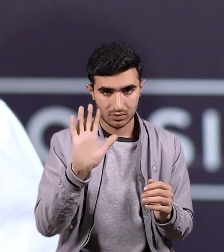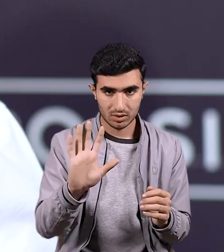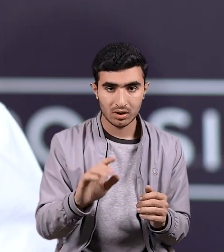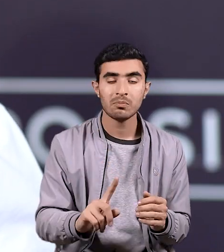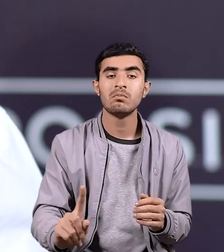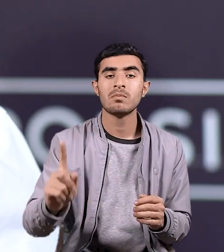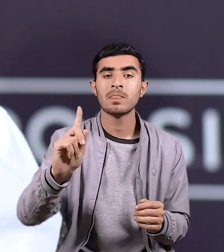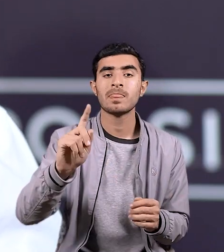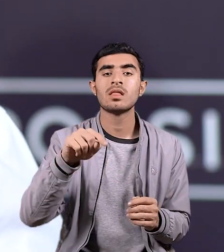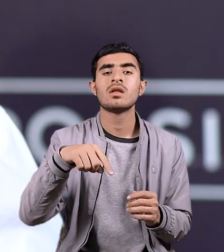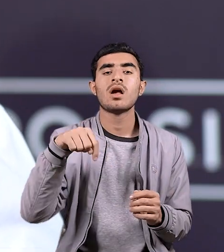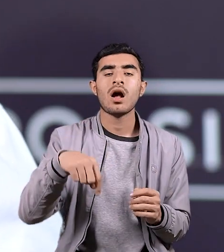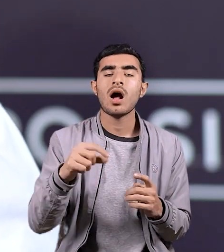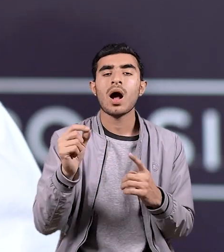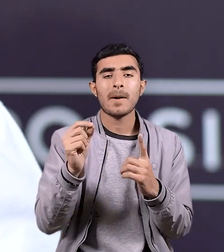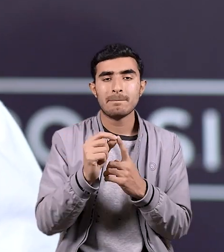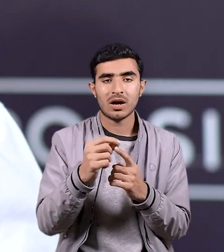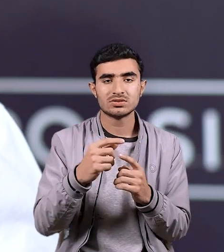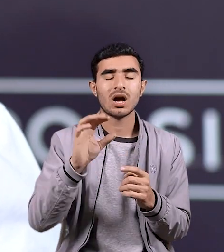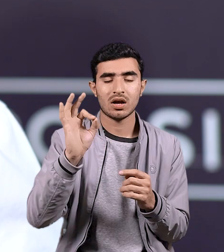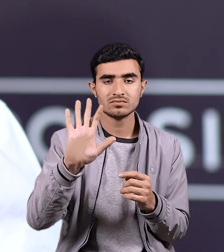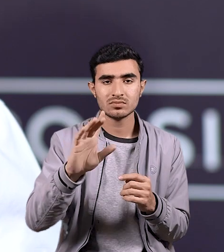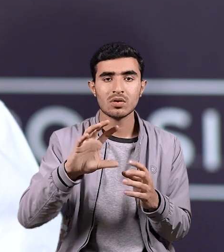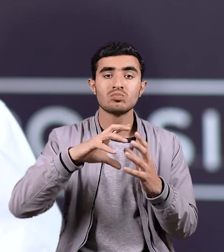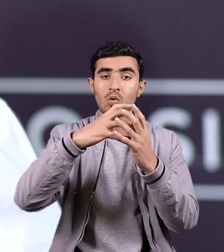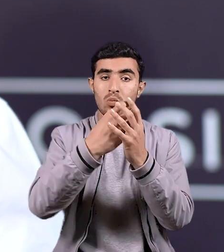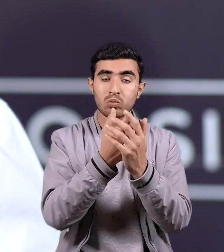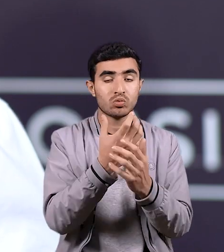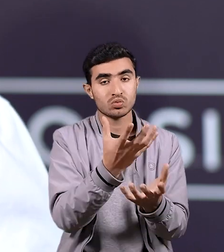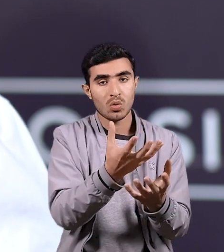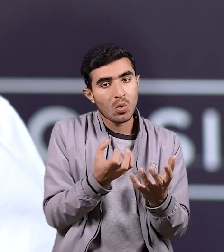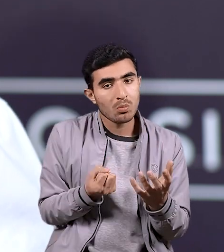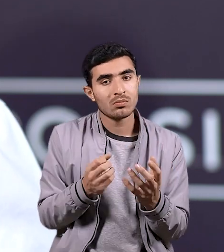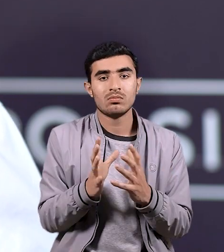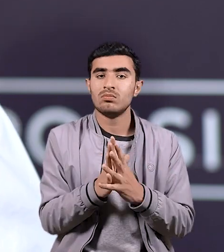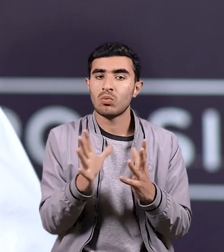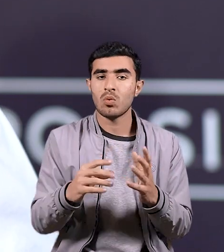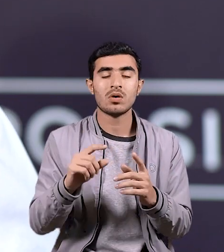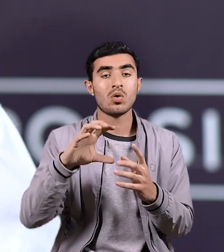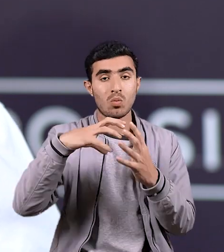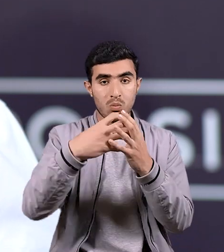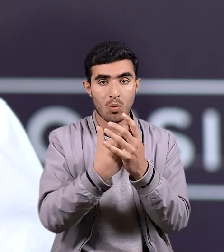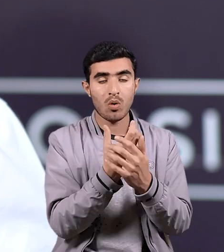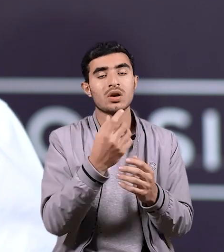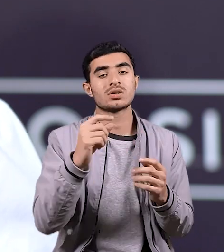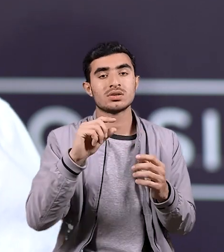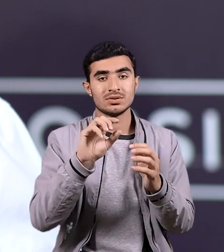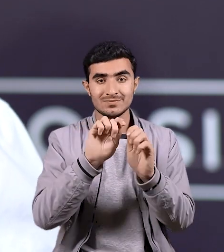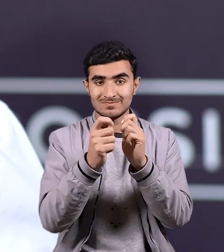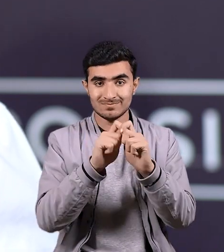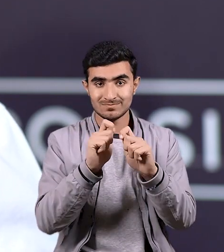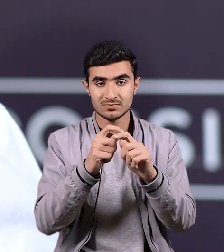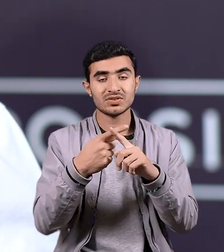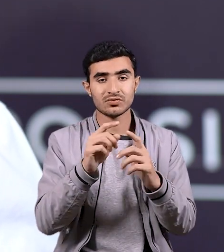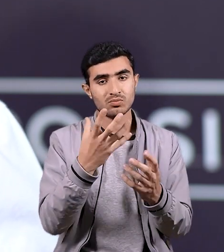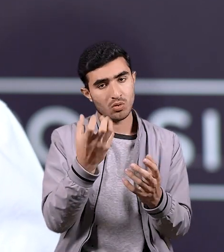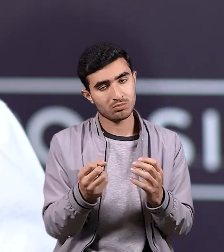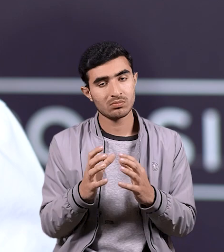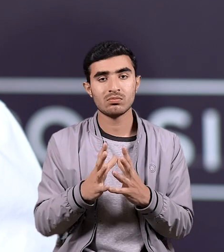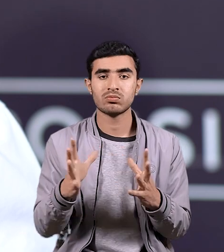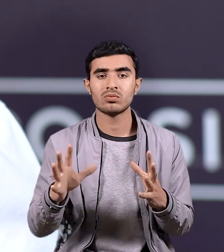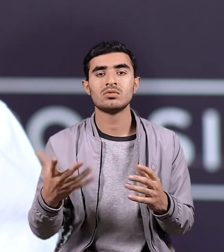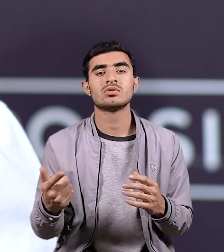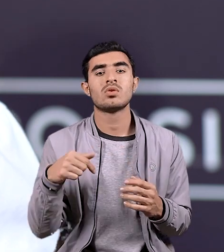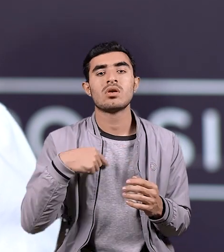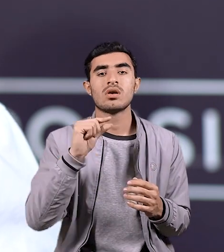ज़्यादा दुनिया में बहुत वैल्यू है। मगर उसके लिए हमें कुछ चीज़ों का ध्यान रखने की ज़रूरत है। जो हैंडमेड प्रोडक्ट्स हैं और उनमें जो इंग्रेडिएंट्स इस्तेमाल हो रहे हैं,